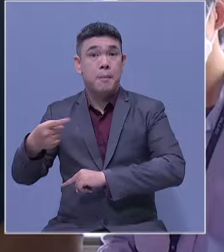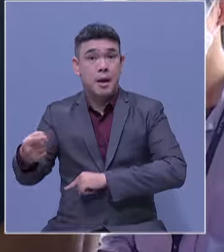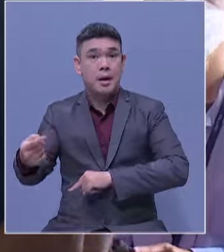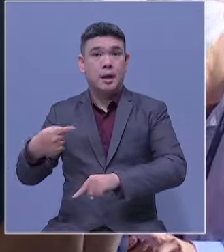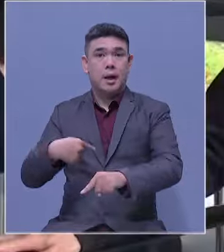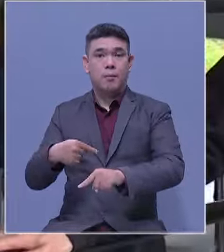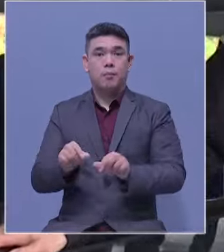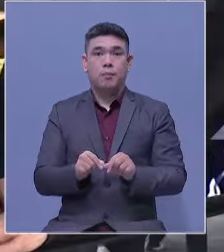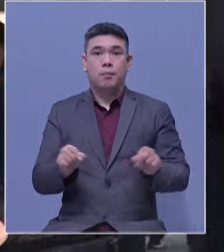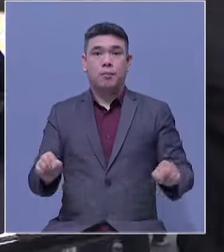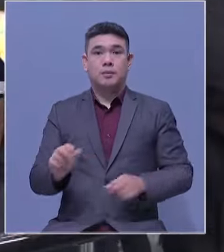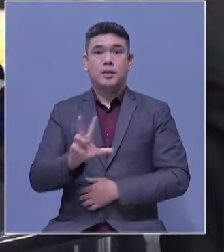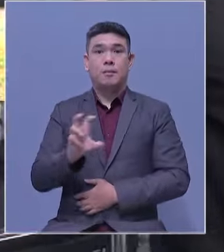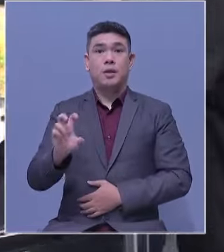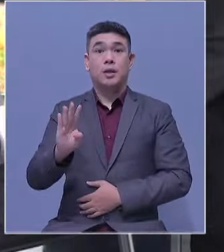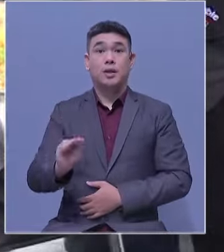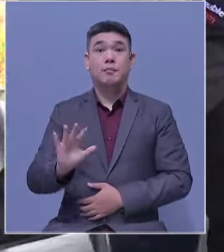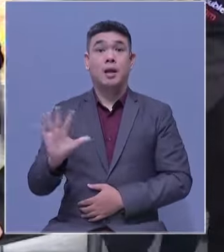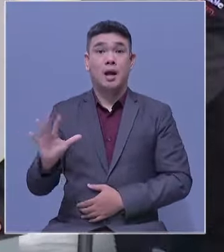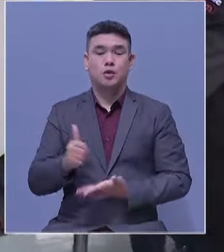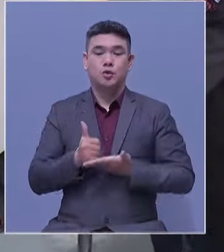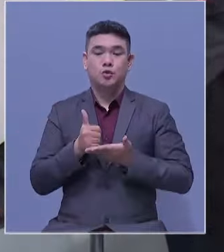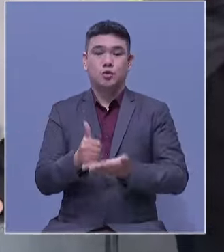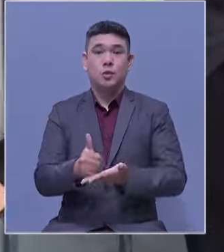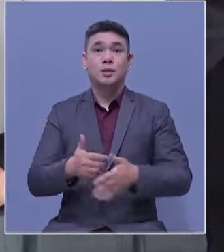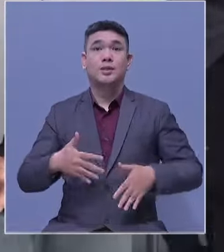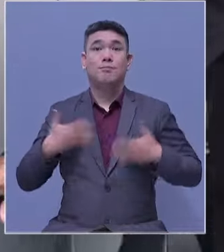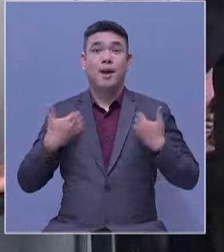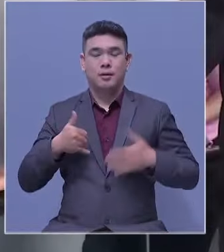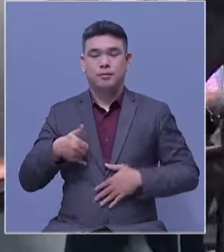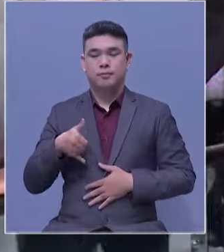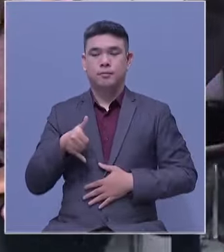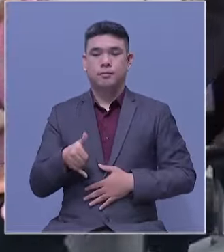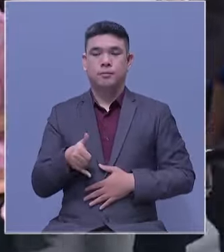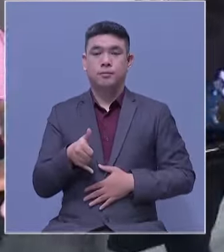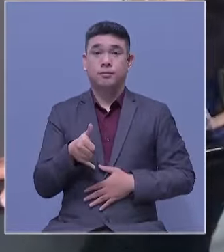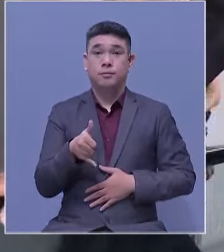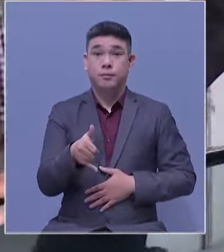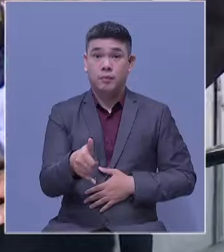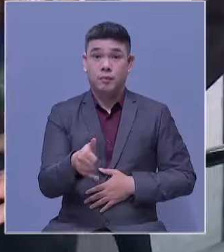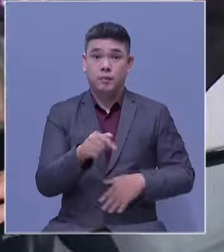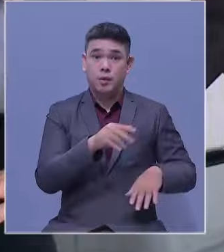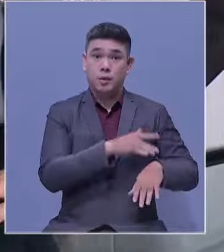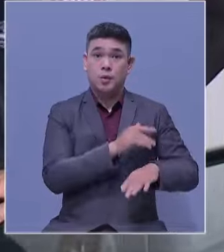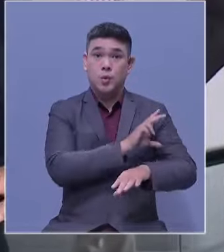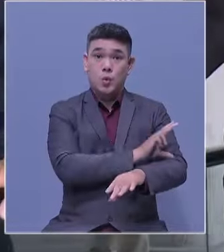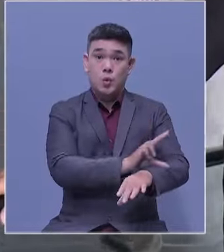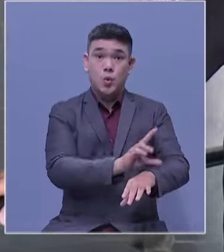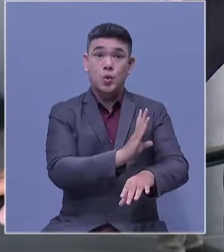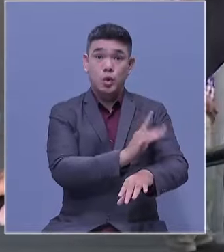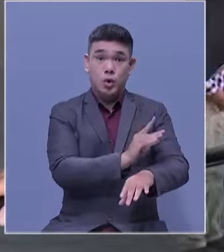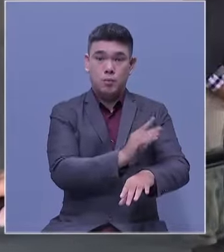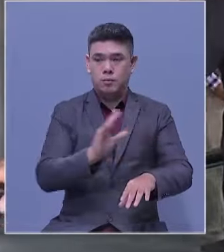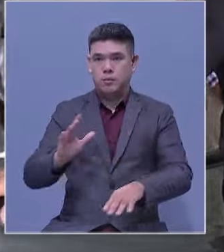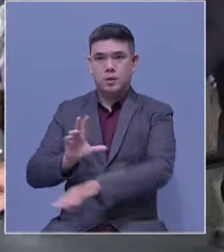รวม 345เมตช่วยอำนวยความสะดวกให้กับผู้โดยสารที่จะต้องเดินเชื่อมระหว่างรถไฟฟ้าสายสีชมพู